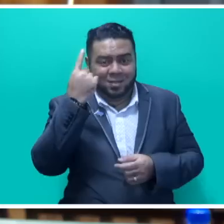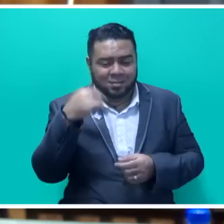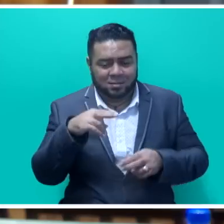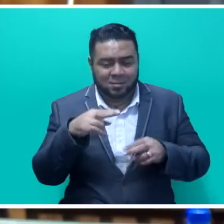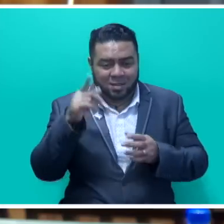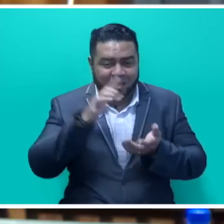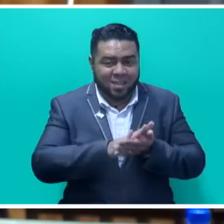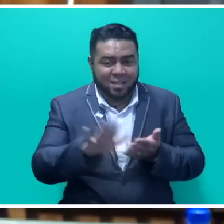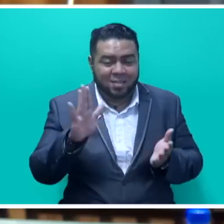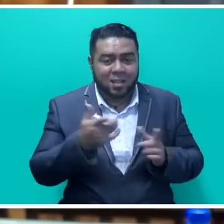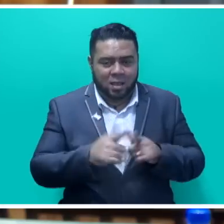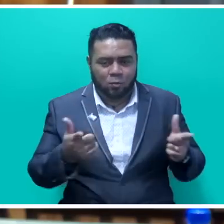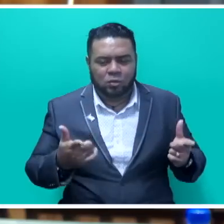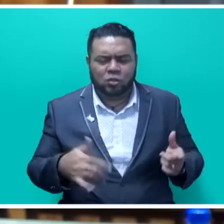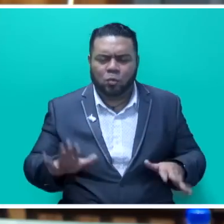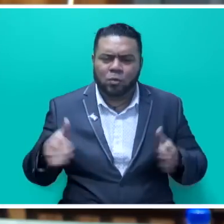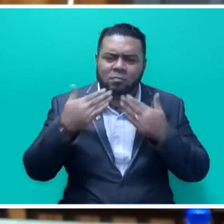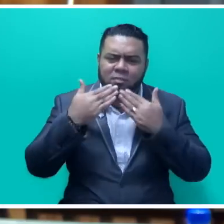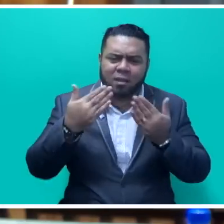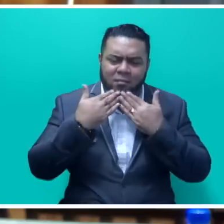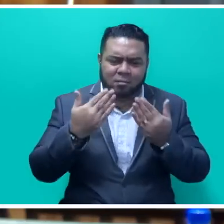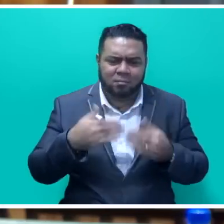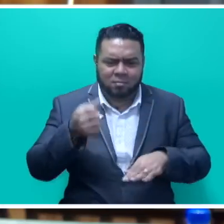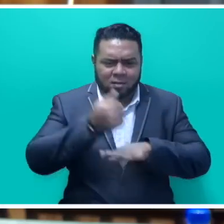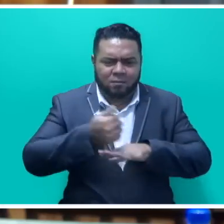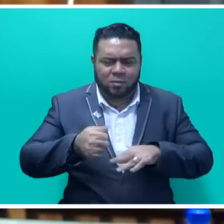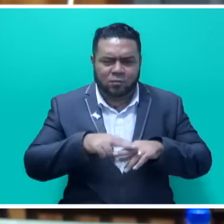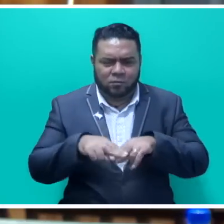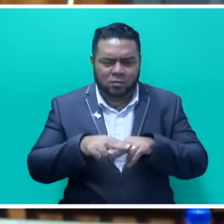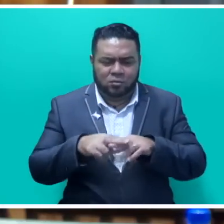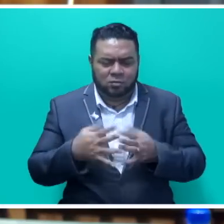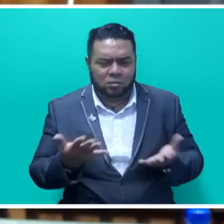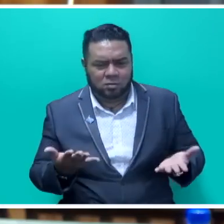मैं विशेष धन्यवाद दे रहा हूँ। Thank you, Mr. Speaker.